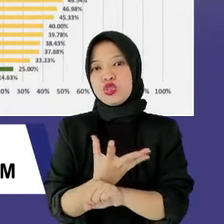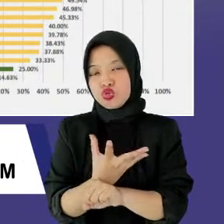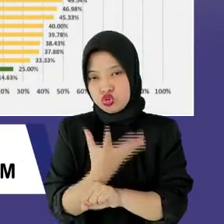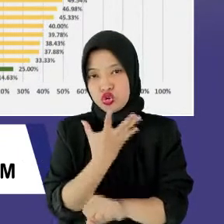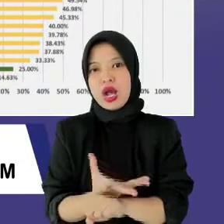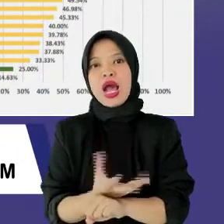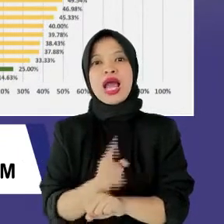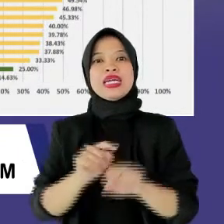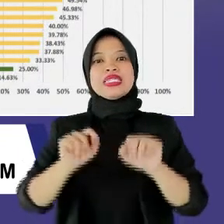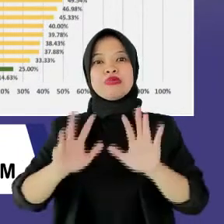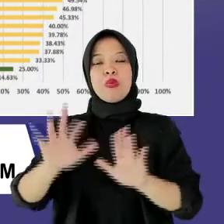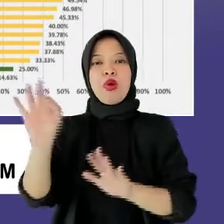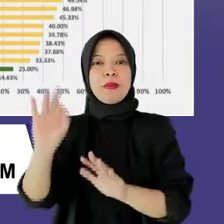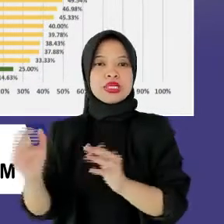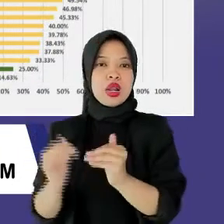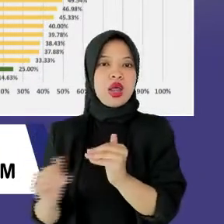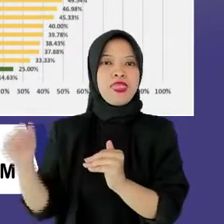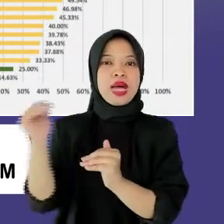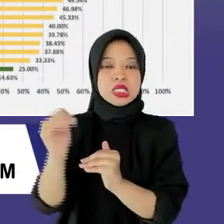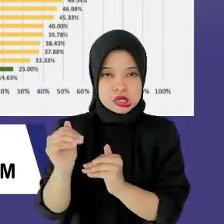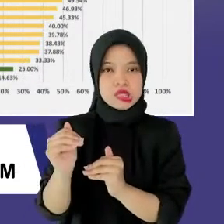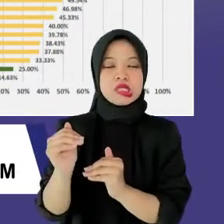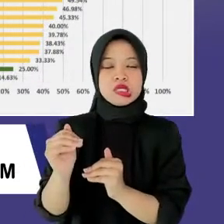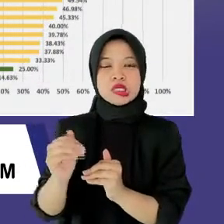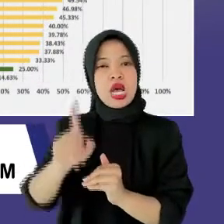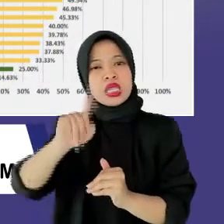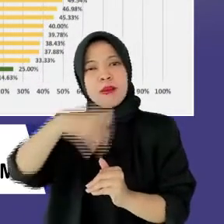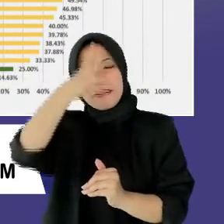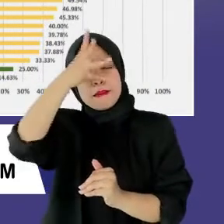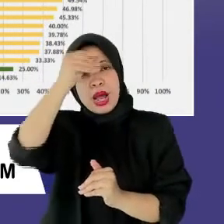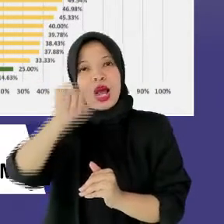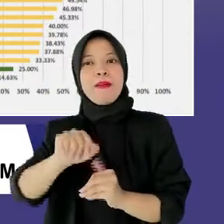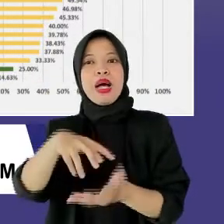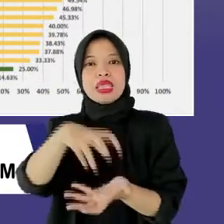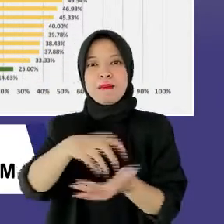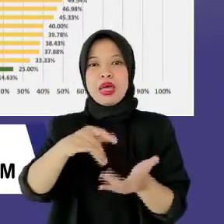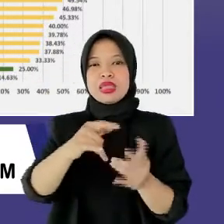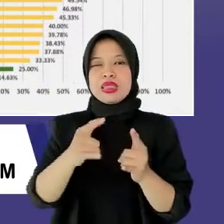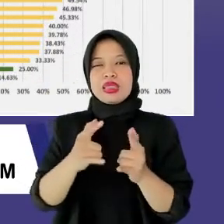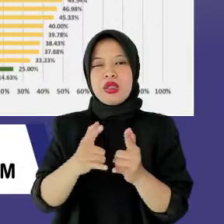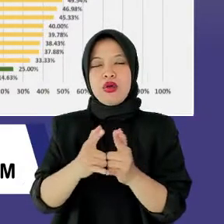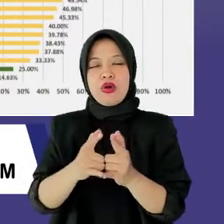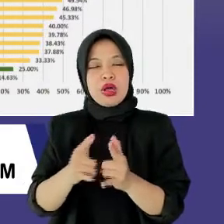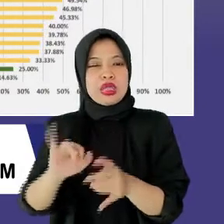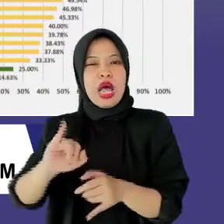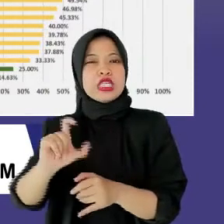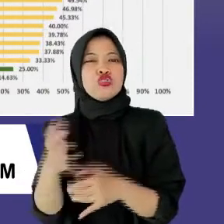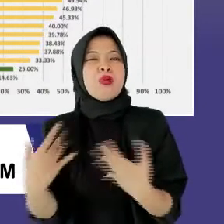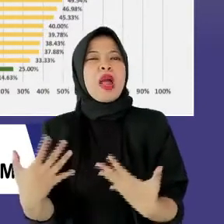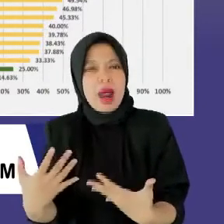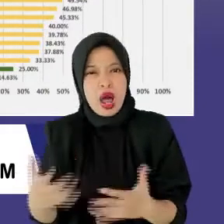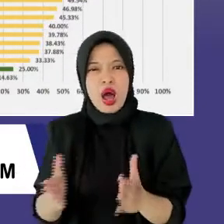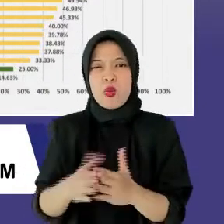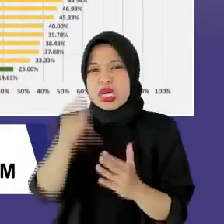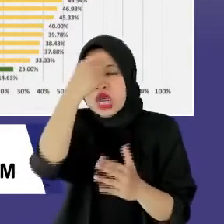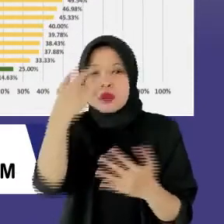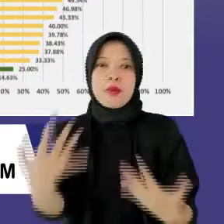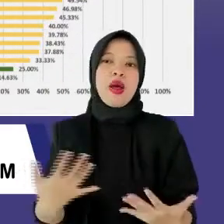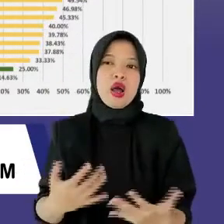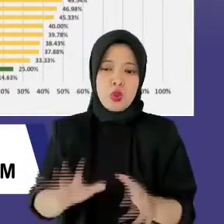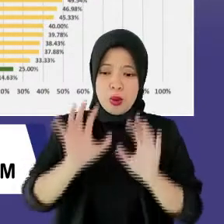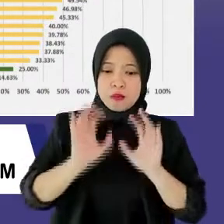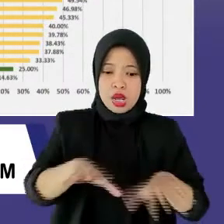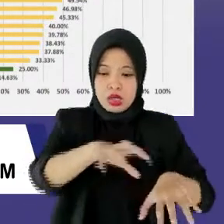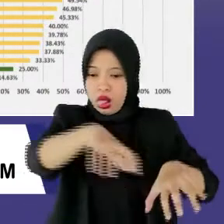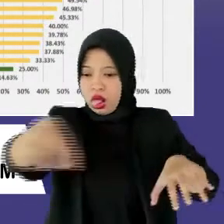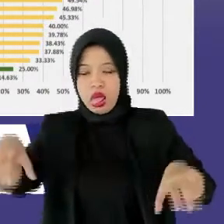ini di angka 95%. Tapi kita juga harus paham berapa sih jumlah tempat tidur ICU di sana. Jadi kadang 95% belum tentu ada